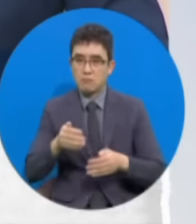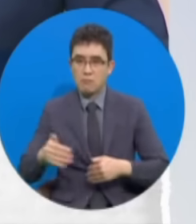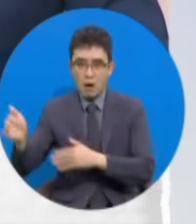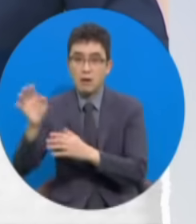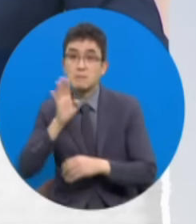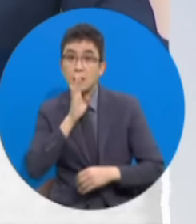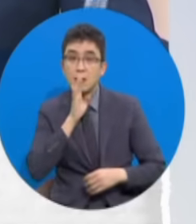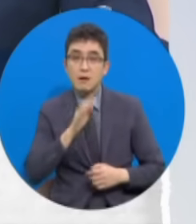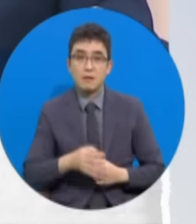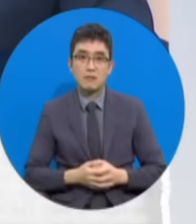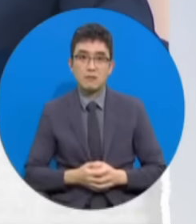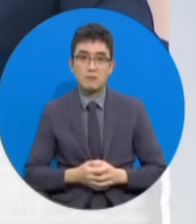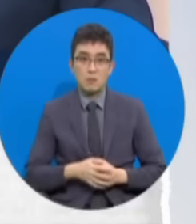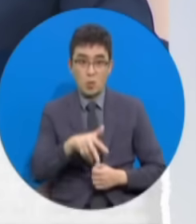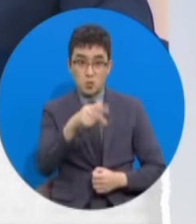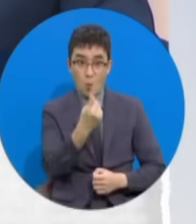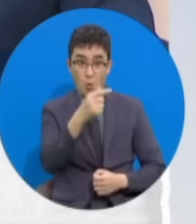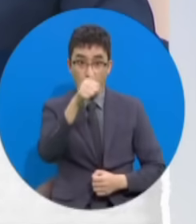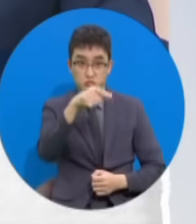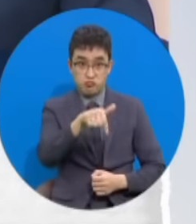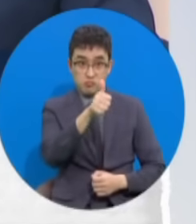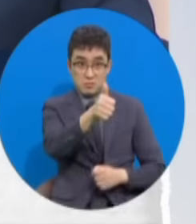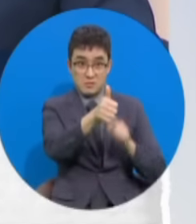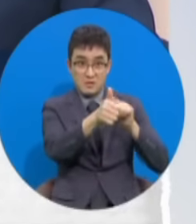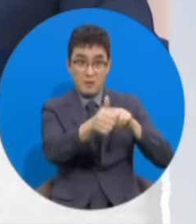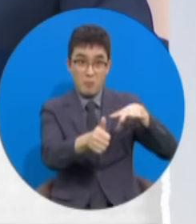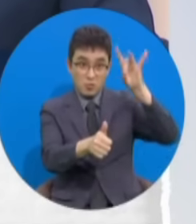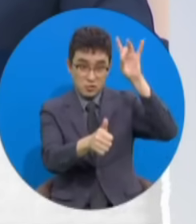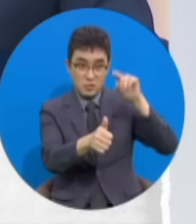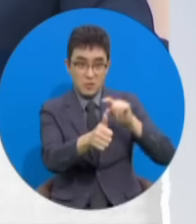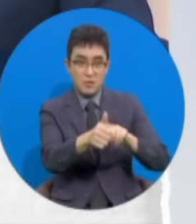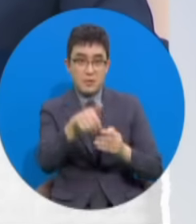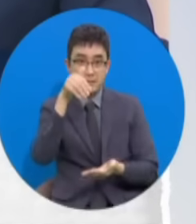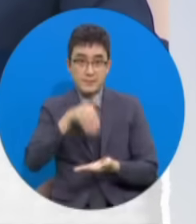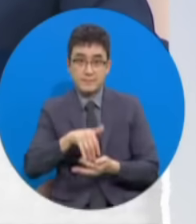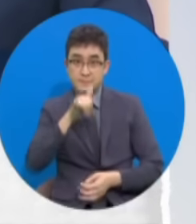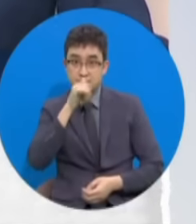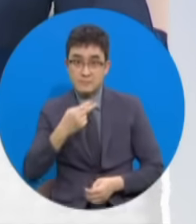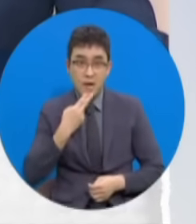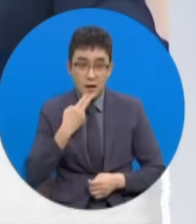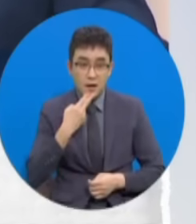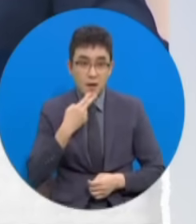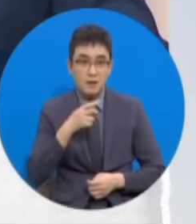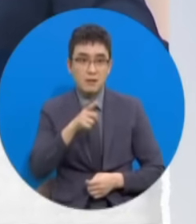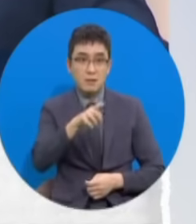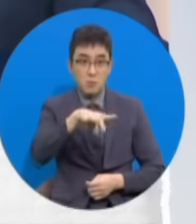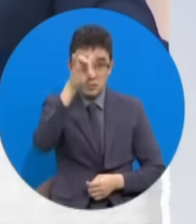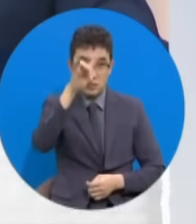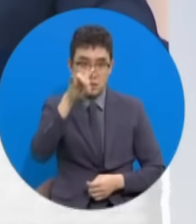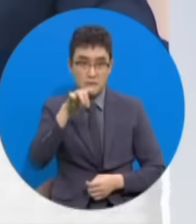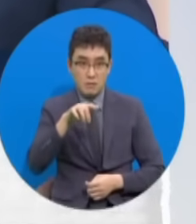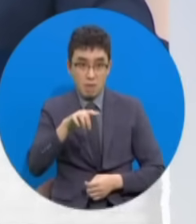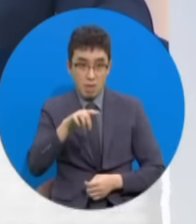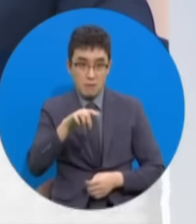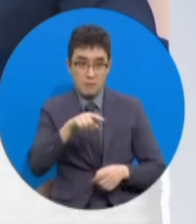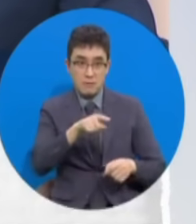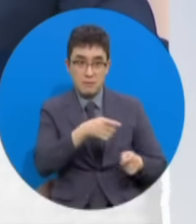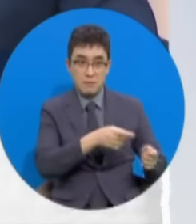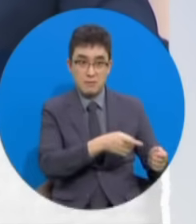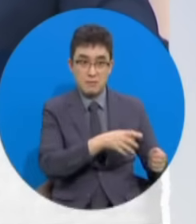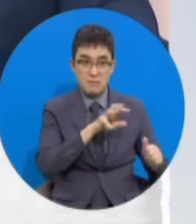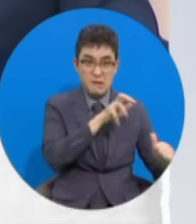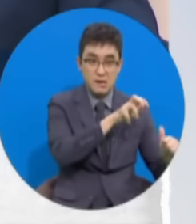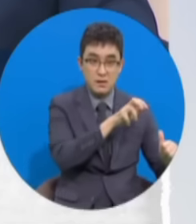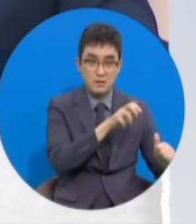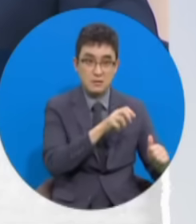그것을 넘어서 조국 네가 반성을 안 하기 때문에 네 딸까지 피해를 본다라는 걸 이걸 대놓고 얘기하고 있는데 우리가 지금 조국이라는